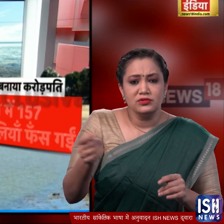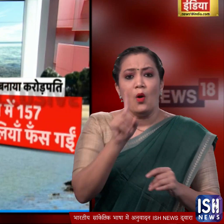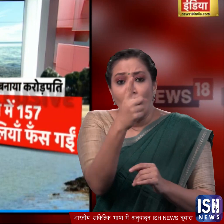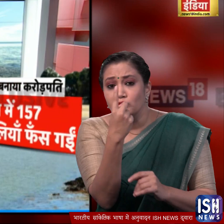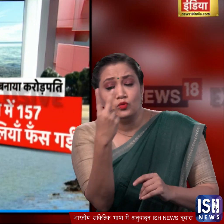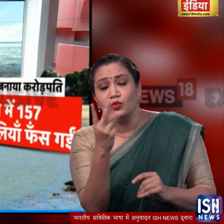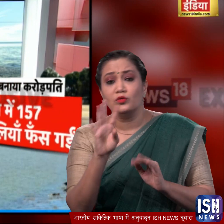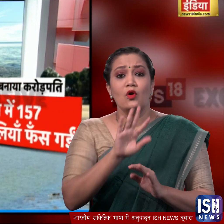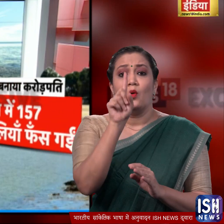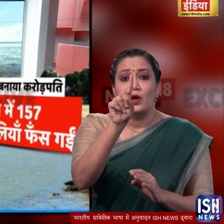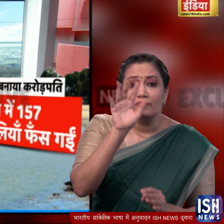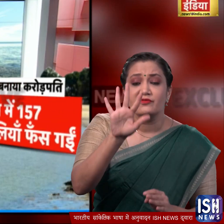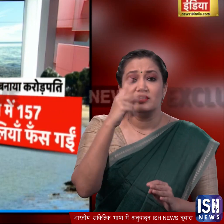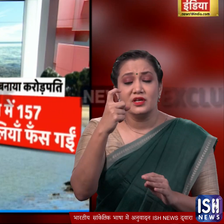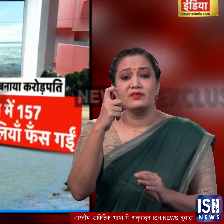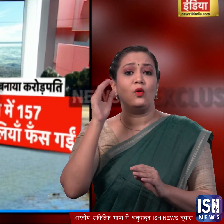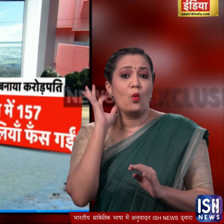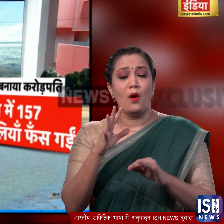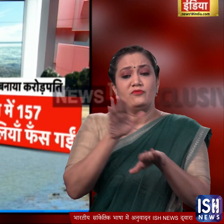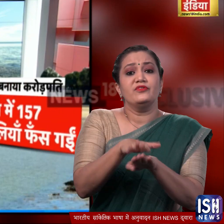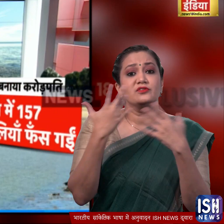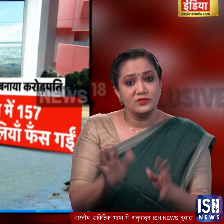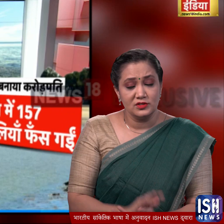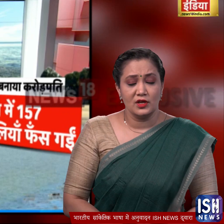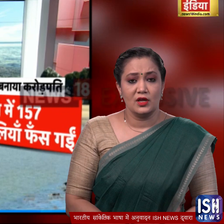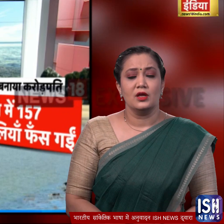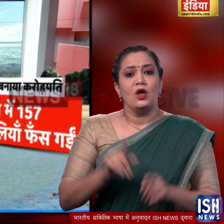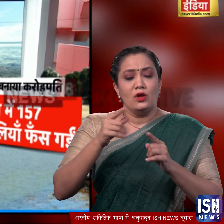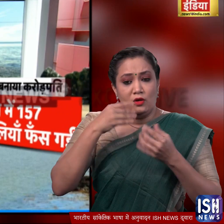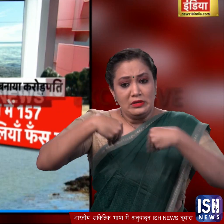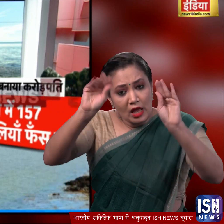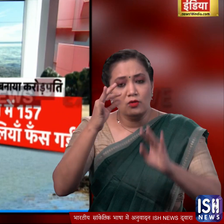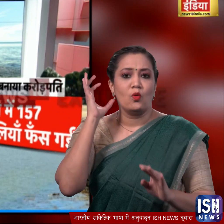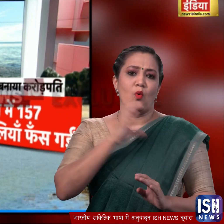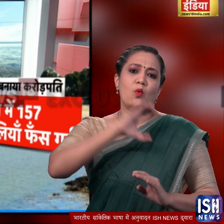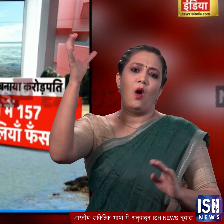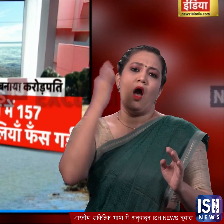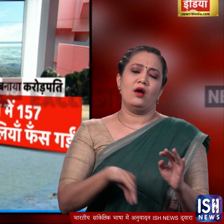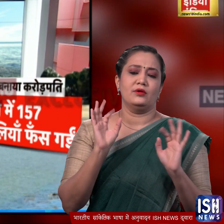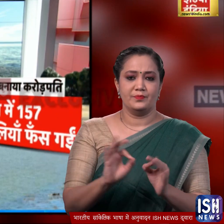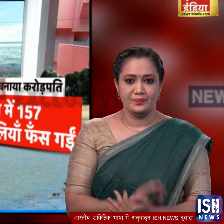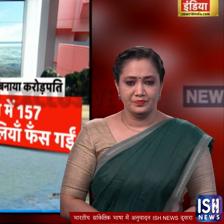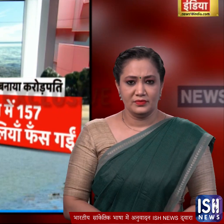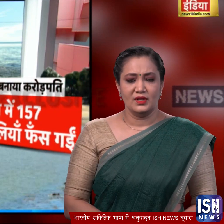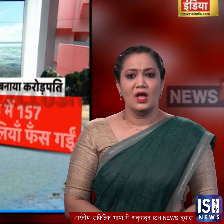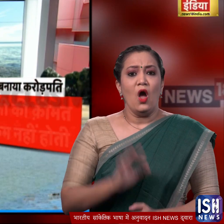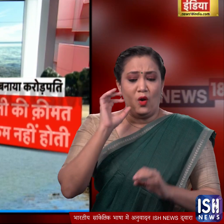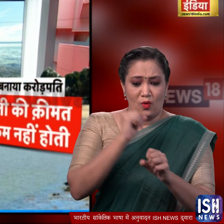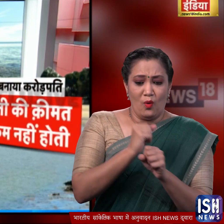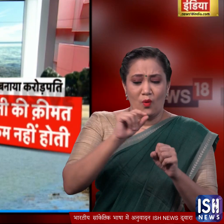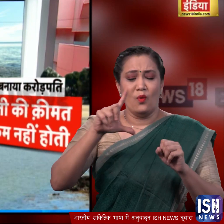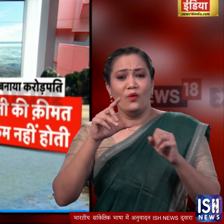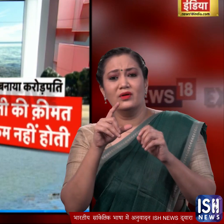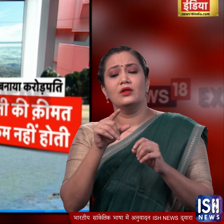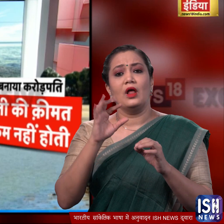में 1 या 2 नहीं बल्कि 157 घोल मछलियां फंस गईं, जिन्हें बेचकर वो मछुआरा करोड़पति बन गया। घोल मछली को गोल्ड मछली